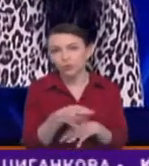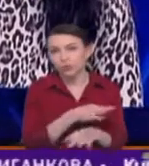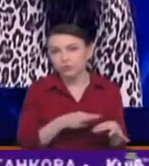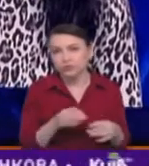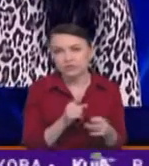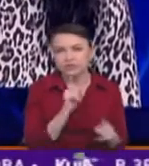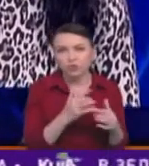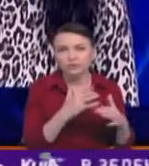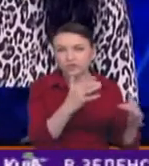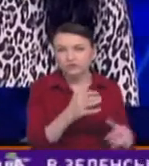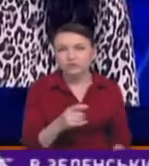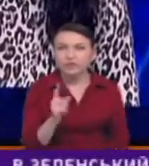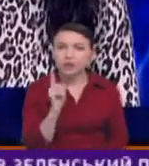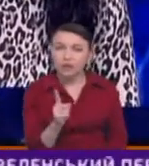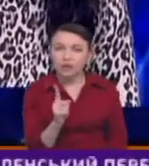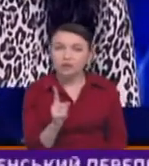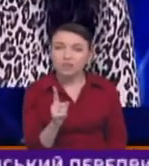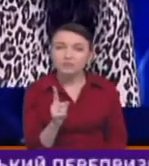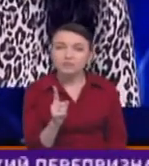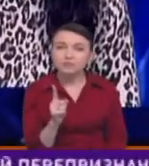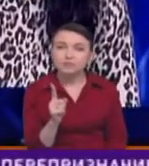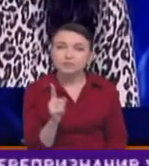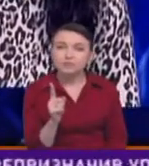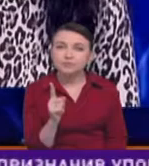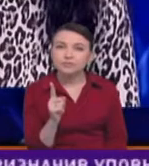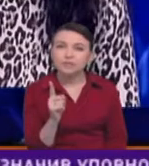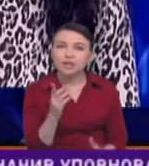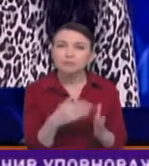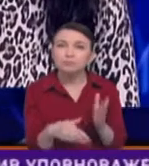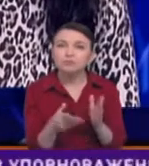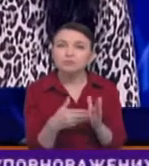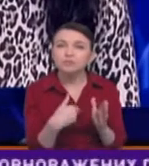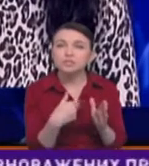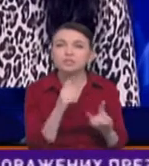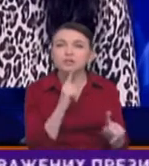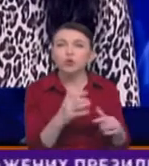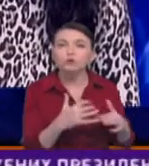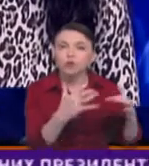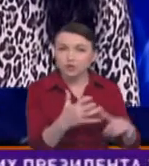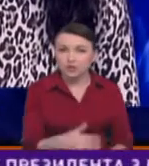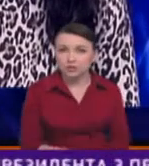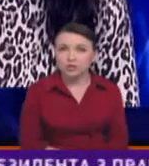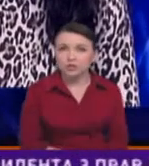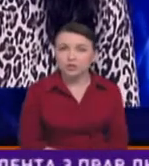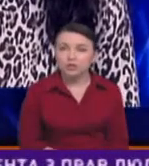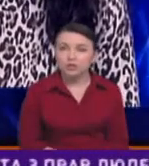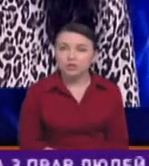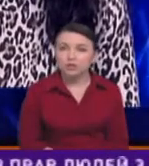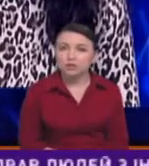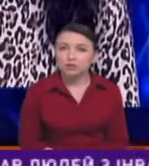Верховній Раді, і не тільки, але і таке зване поняття імпічмент Верховної Ради, тому що вони, вибачте мене, стільки